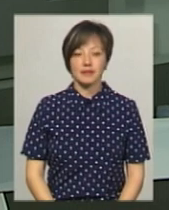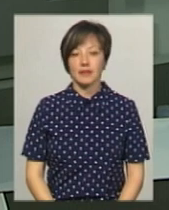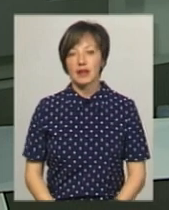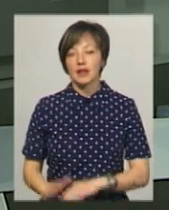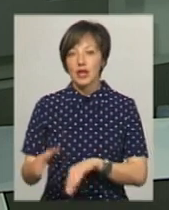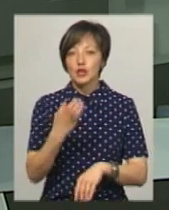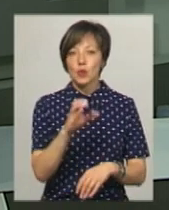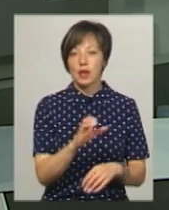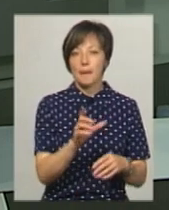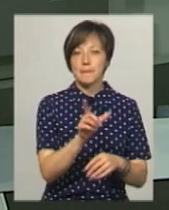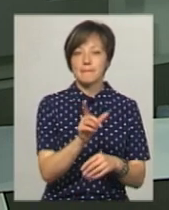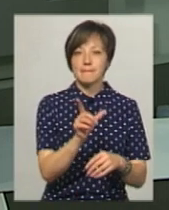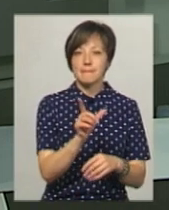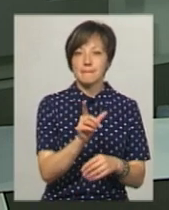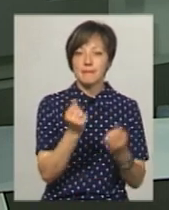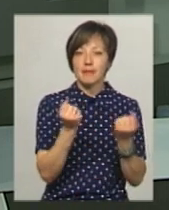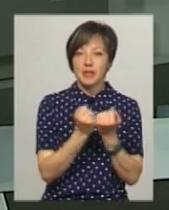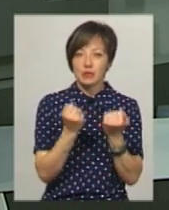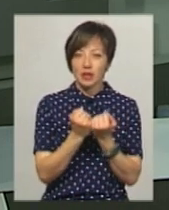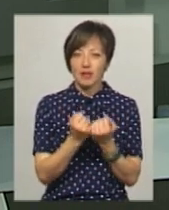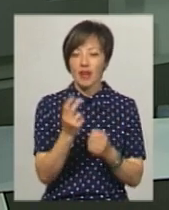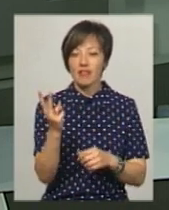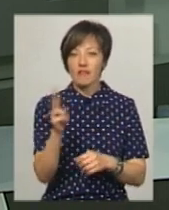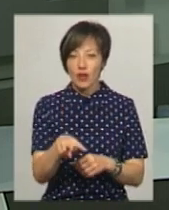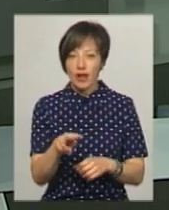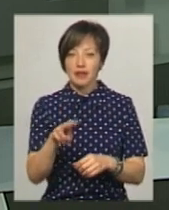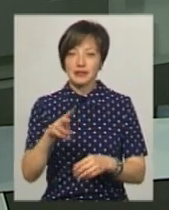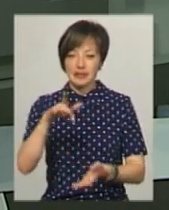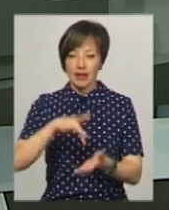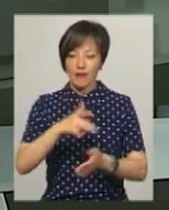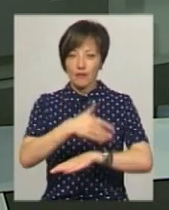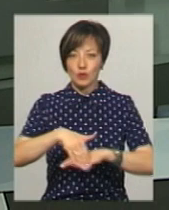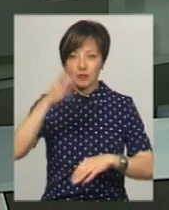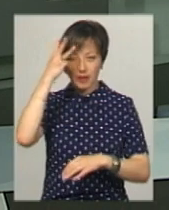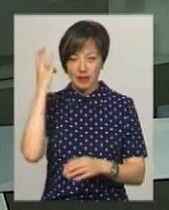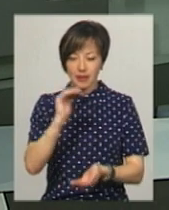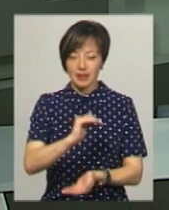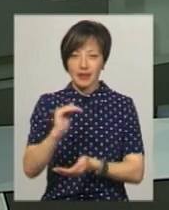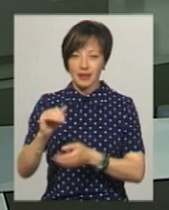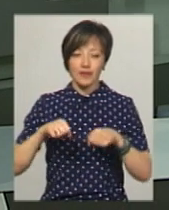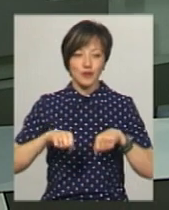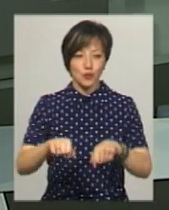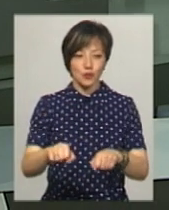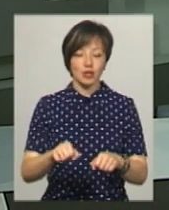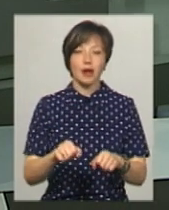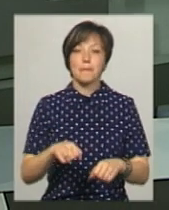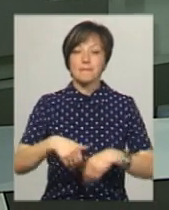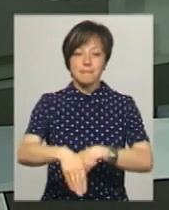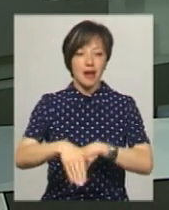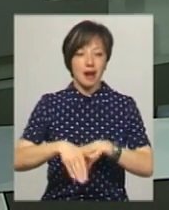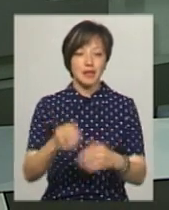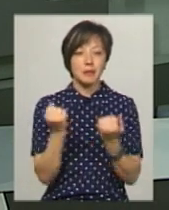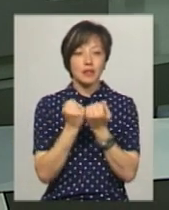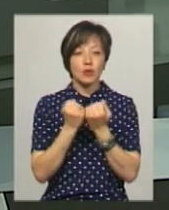Сотні близнюків, двійнят та трійнят пройшли центральною вулицею Хмельницького. Найменші учасники – немовлята в дитячих візочках. Парад близнюків